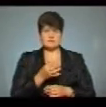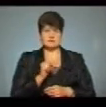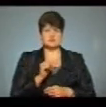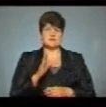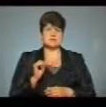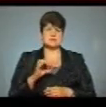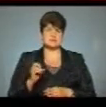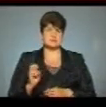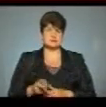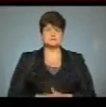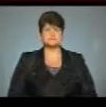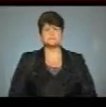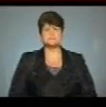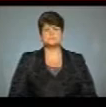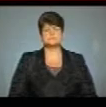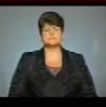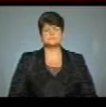Василик.